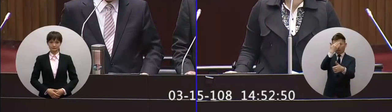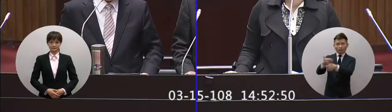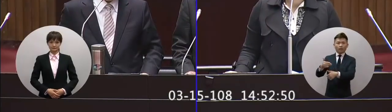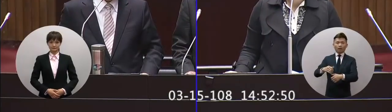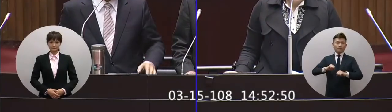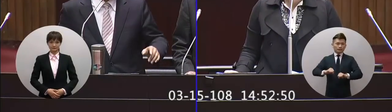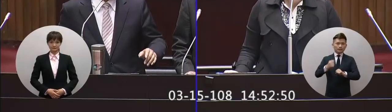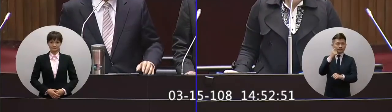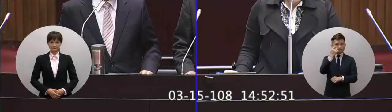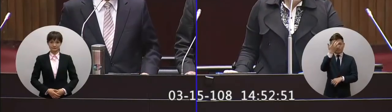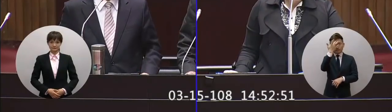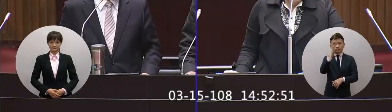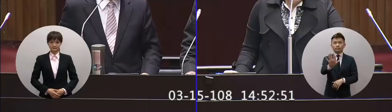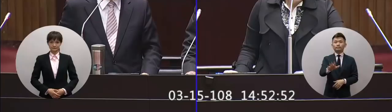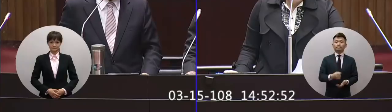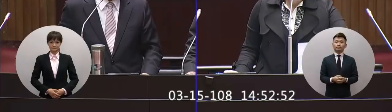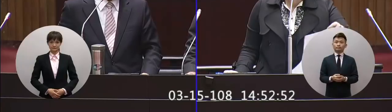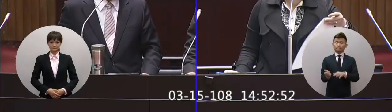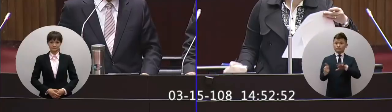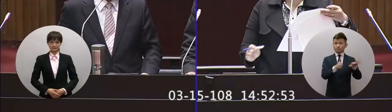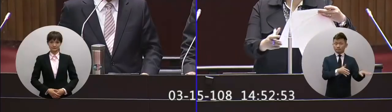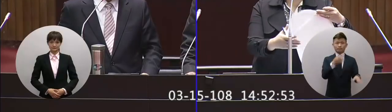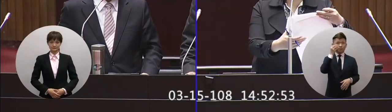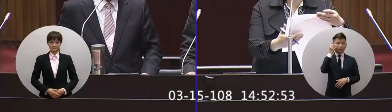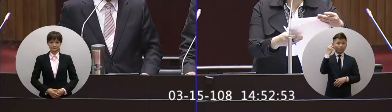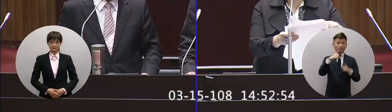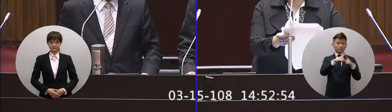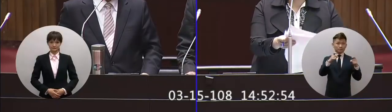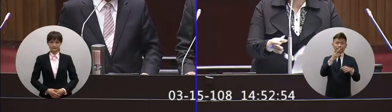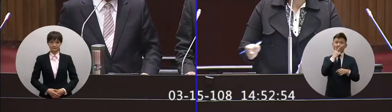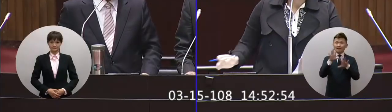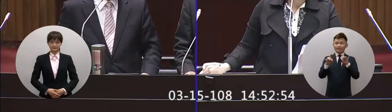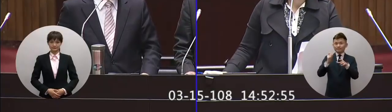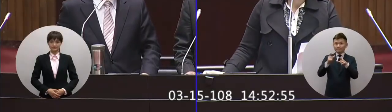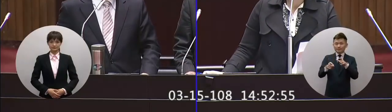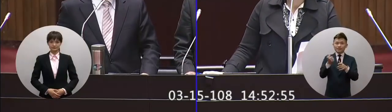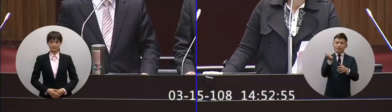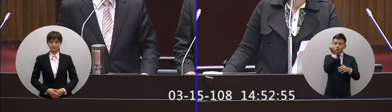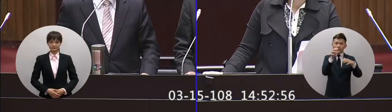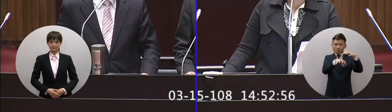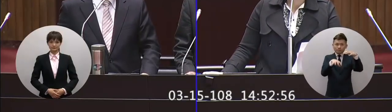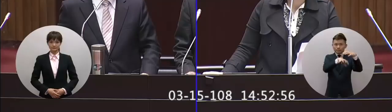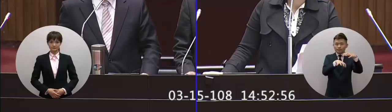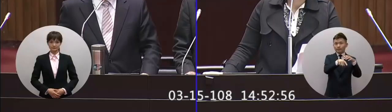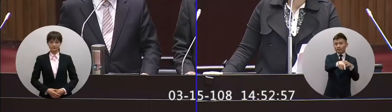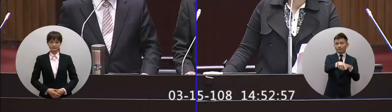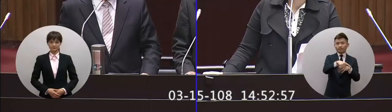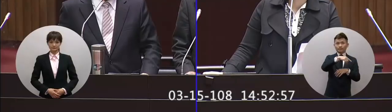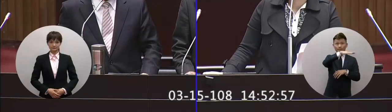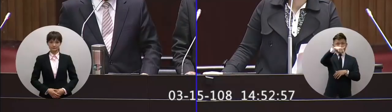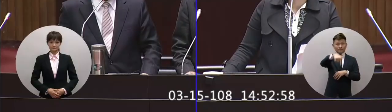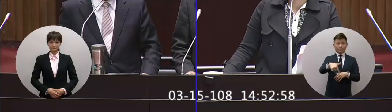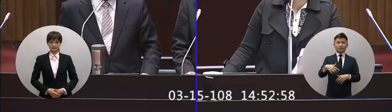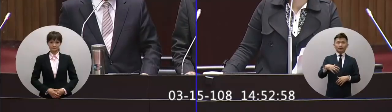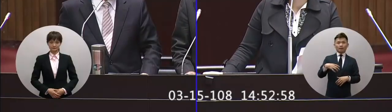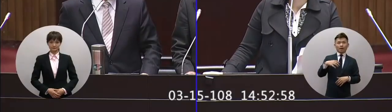还有生存。好，再来，花莲新城亚尼矿产，对于就是山下的阿优部